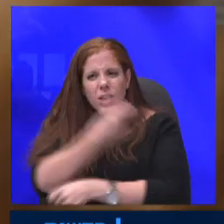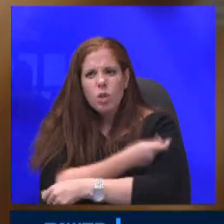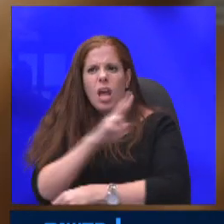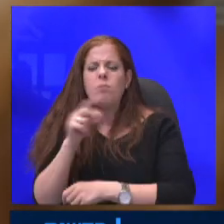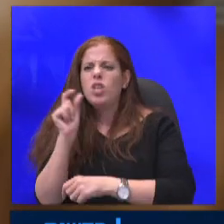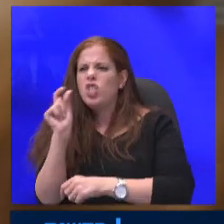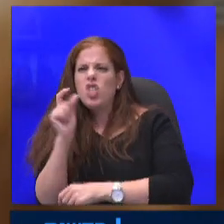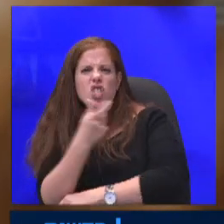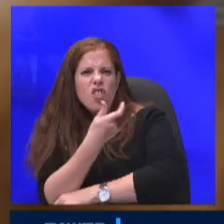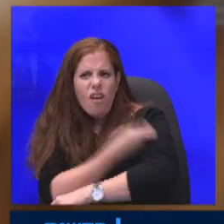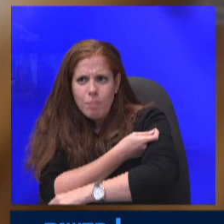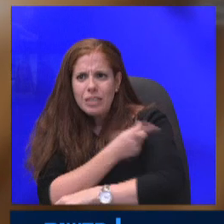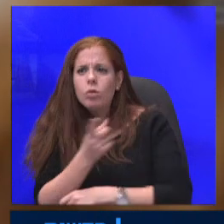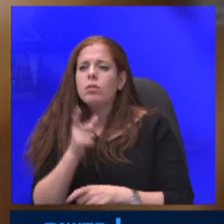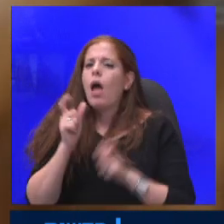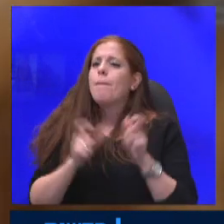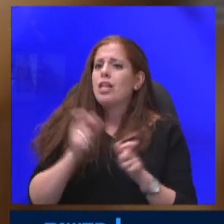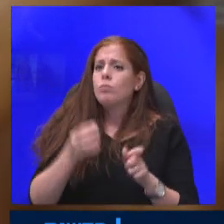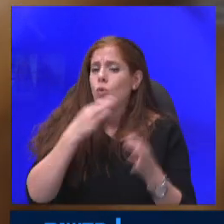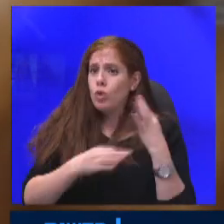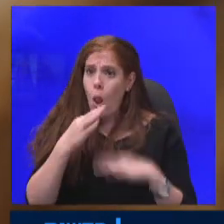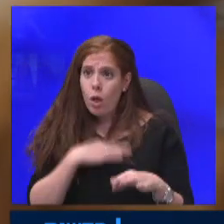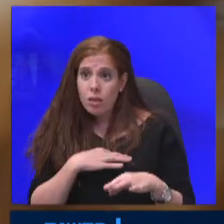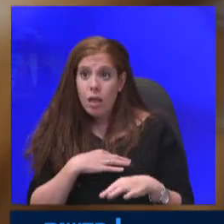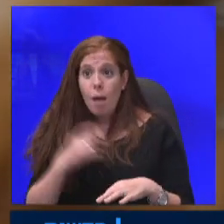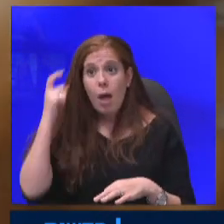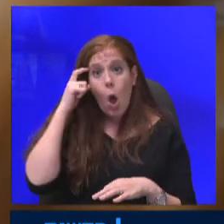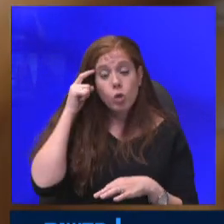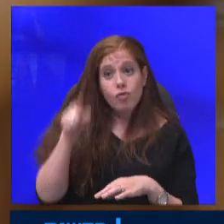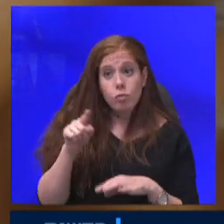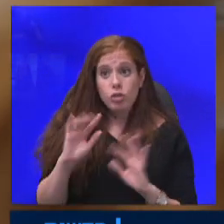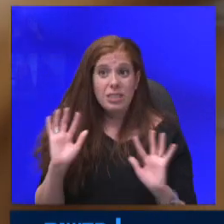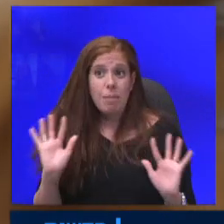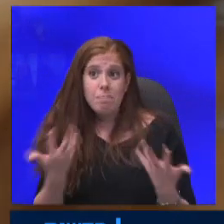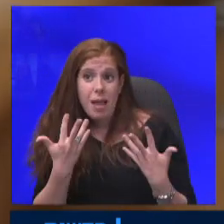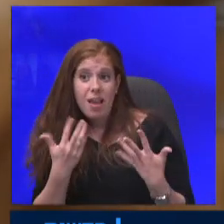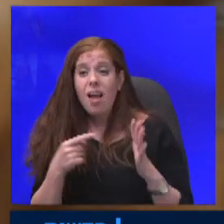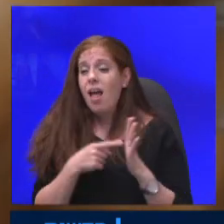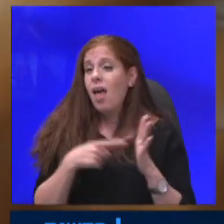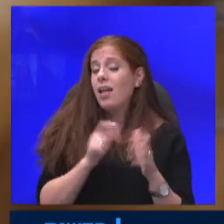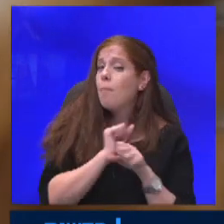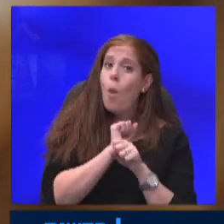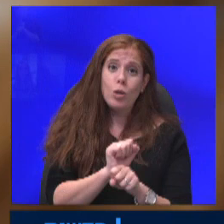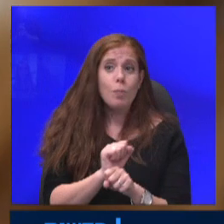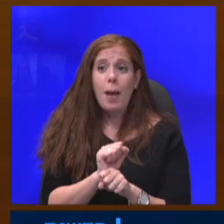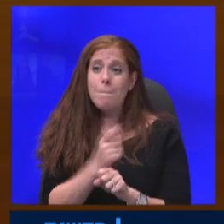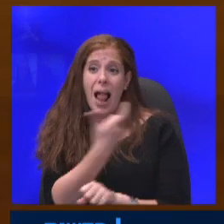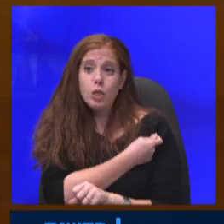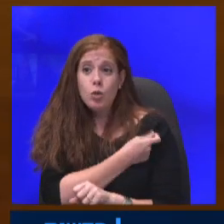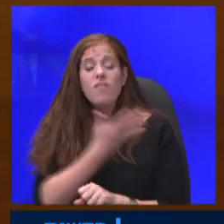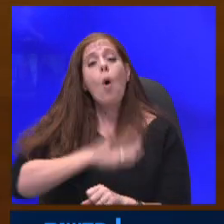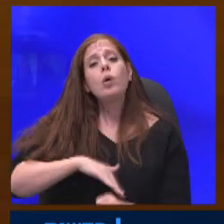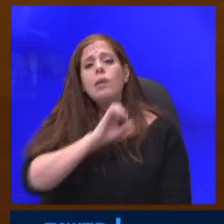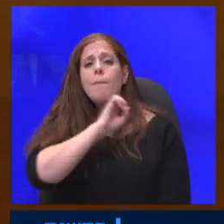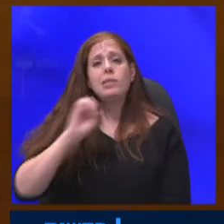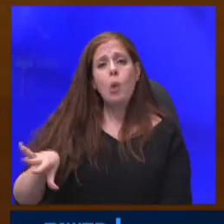people have had questions and think that it is rushed, so they don't trust the vaccine and think it should be flushed. אבל